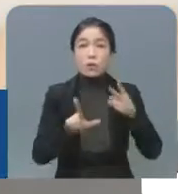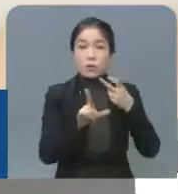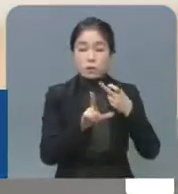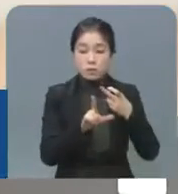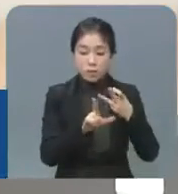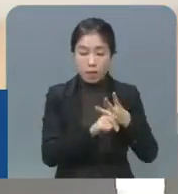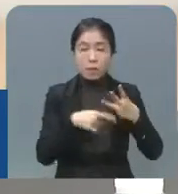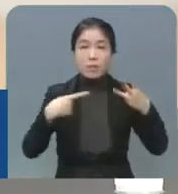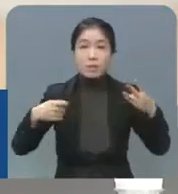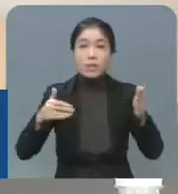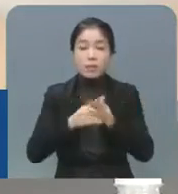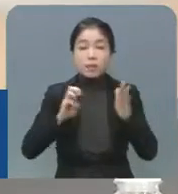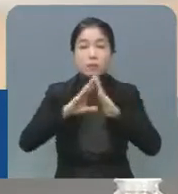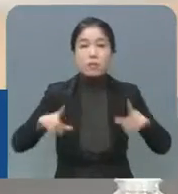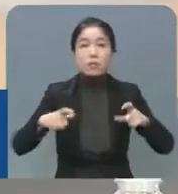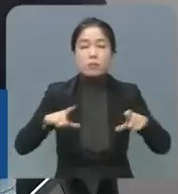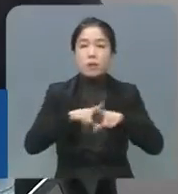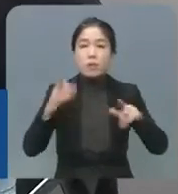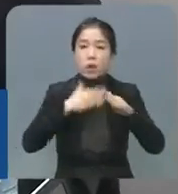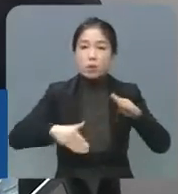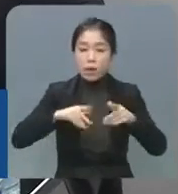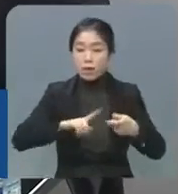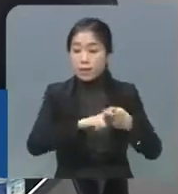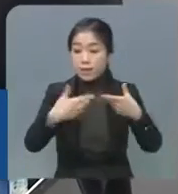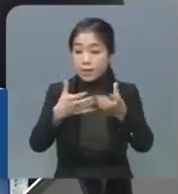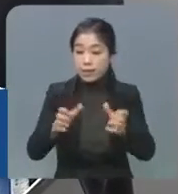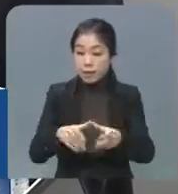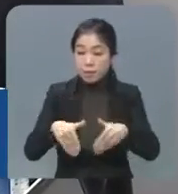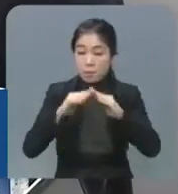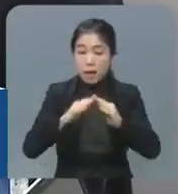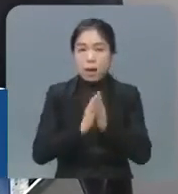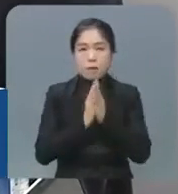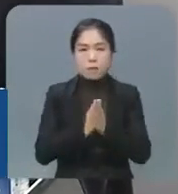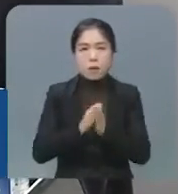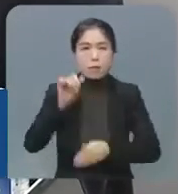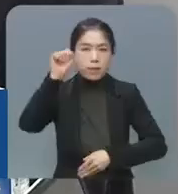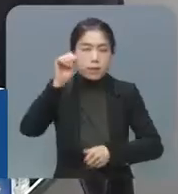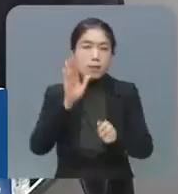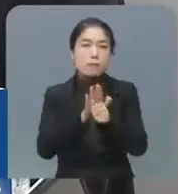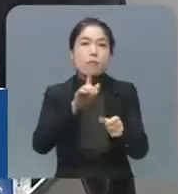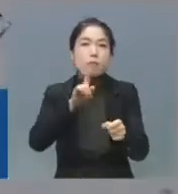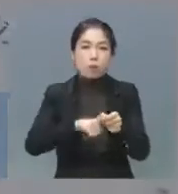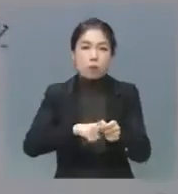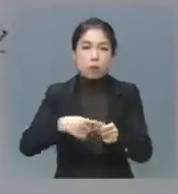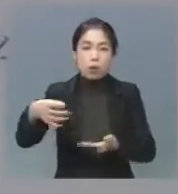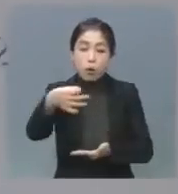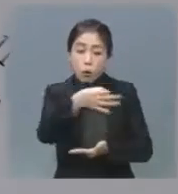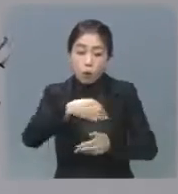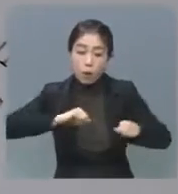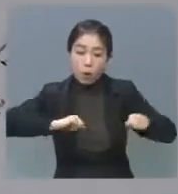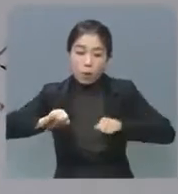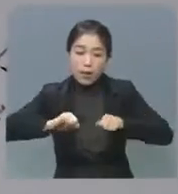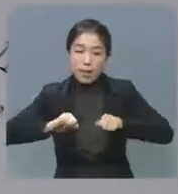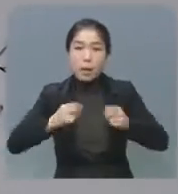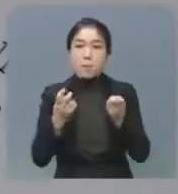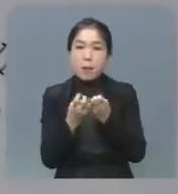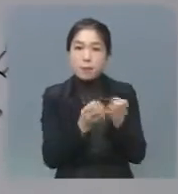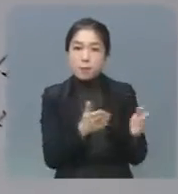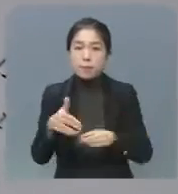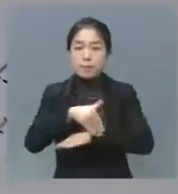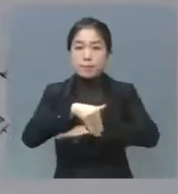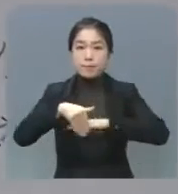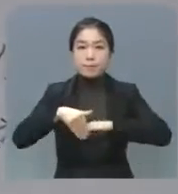광주와 전남지역 민관 연대 기구 를 결성하고 미얀마 시위 를 지원하기 위한 모금 활동 등의 실천 탄환을 마련할